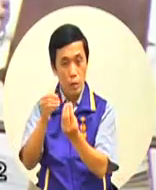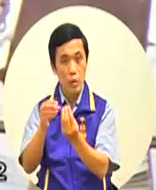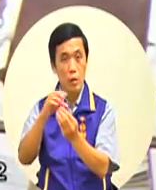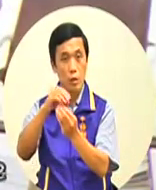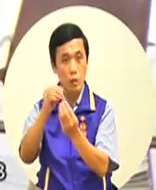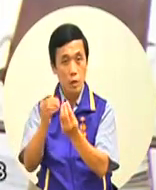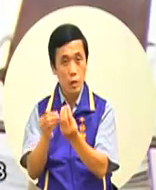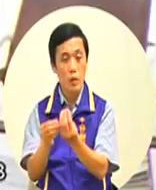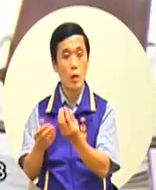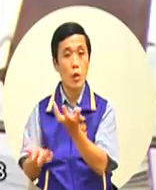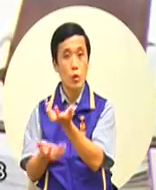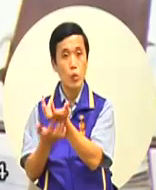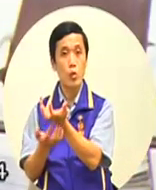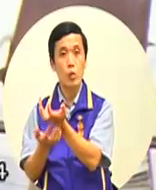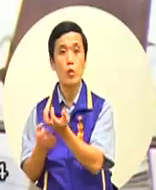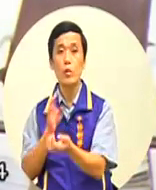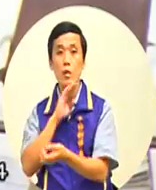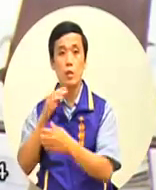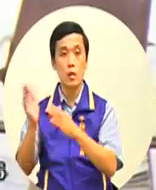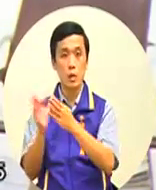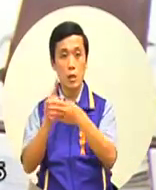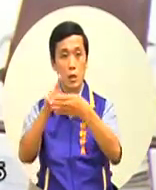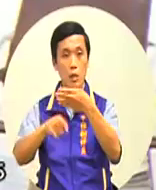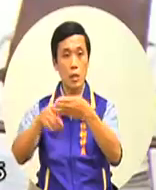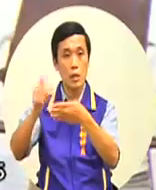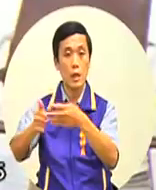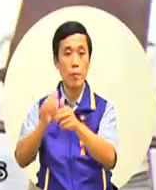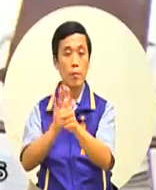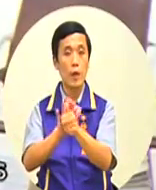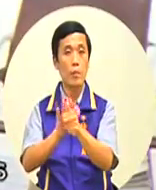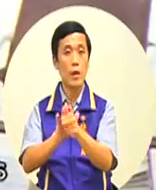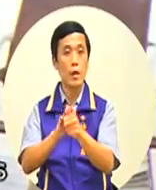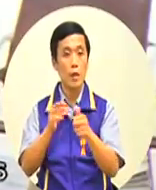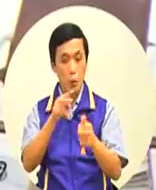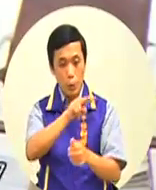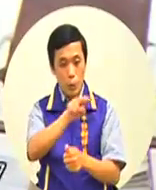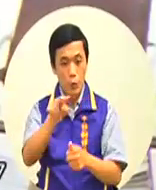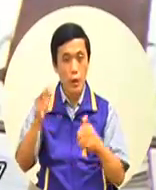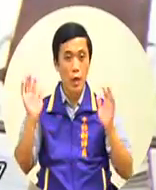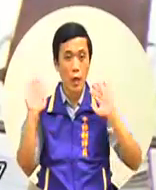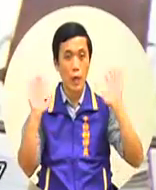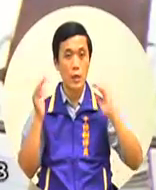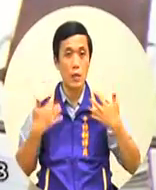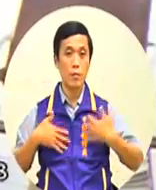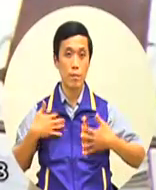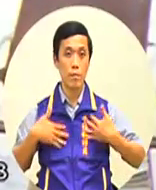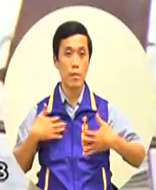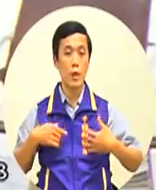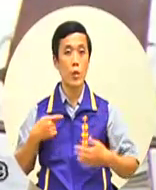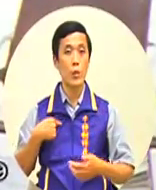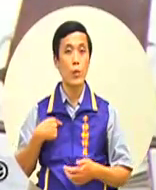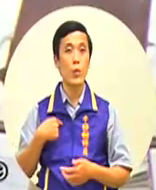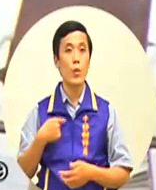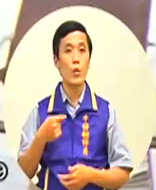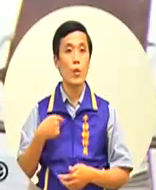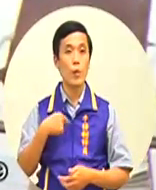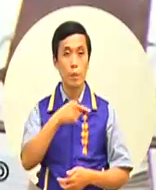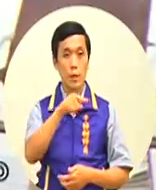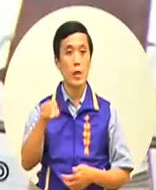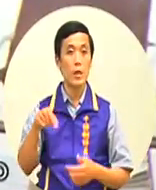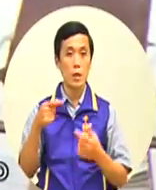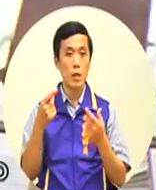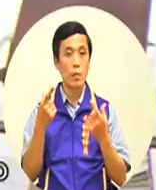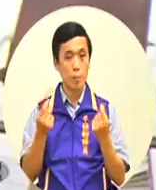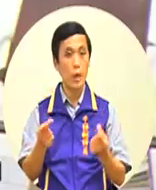是底下诶囡仔甲家长，哇太开心了，太棒了，我也让他们请那个水饺，因为我们刚好是有一